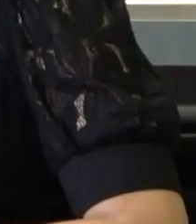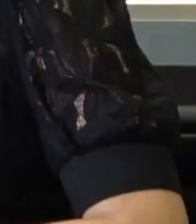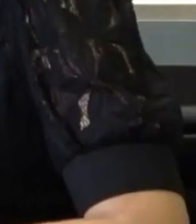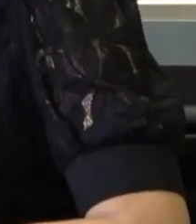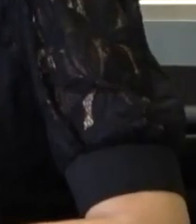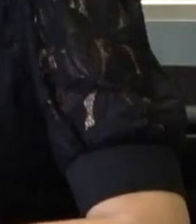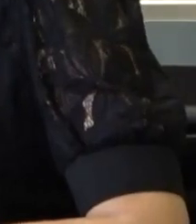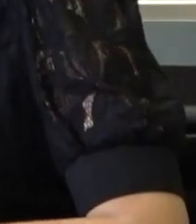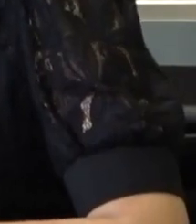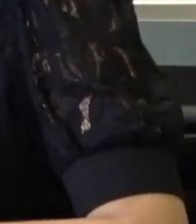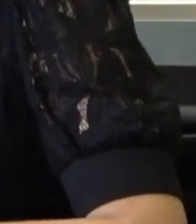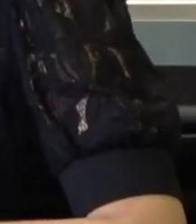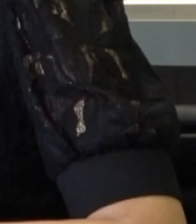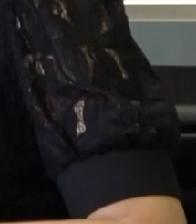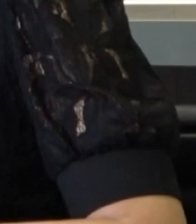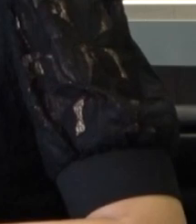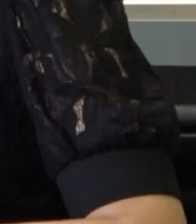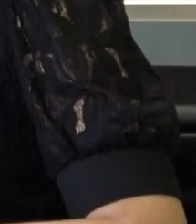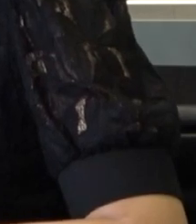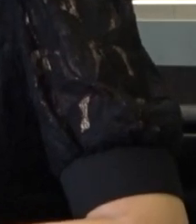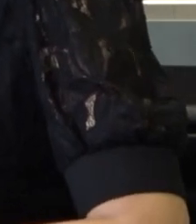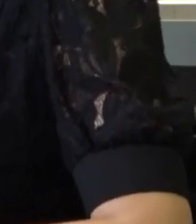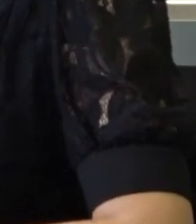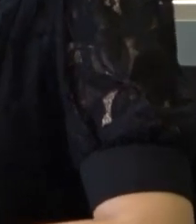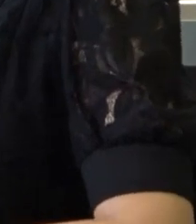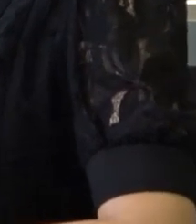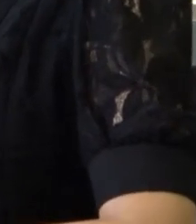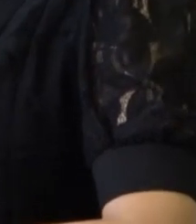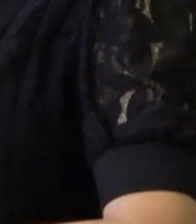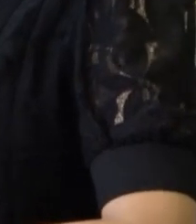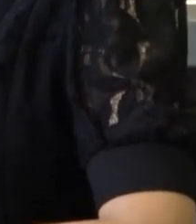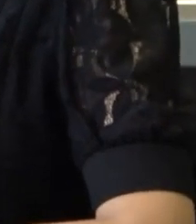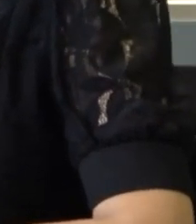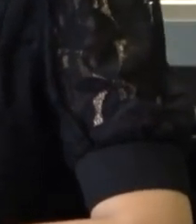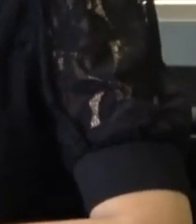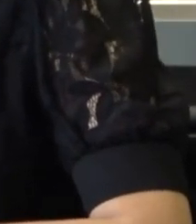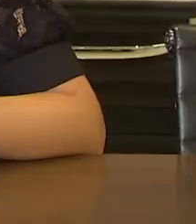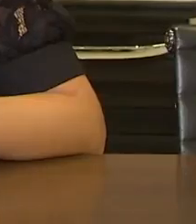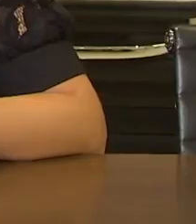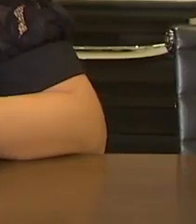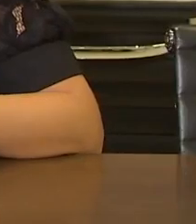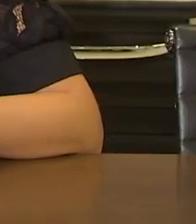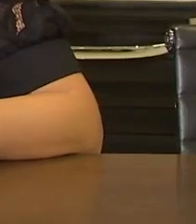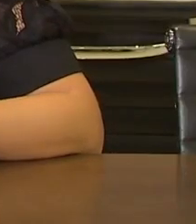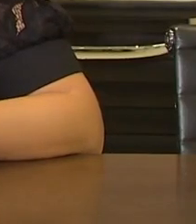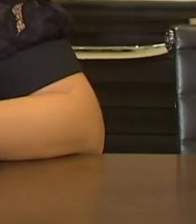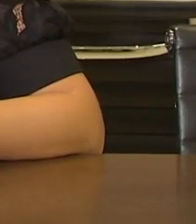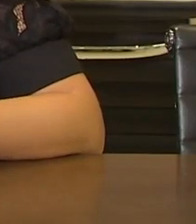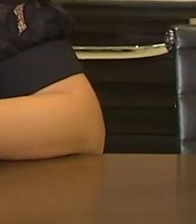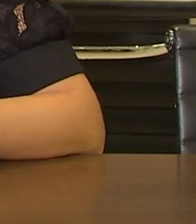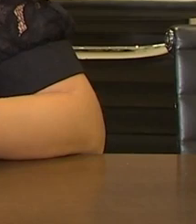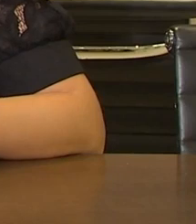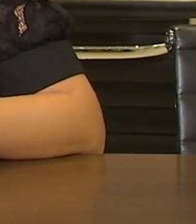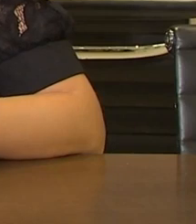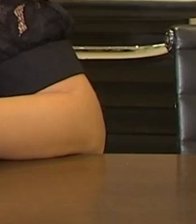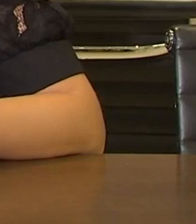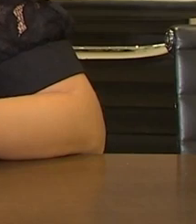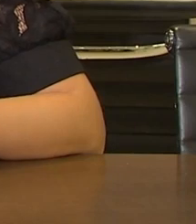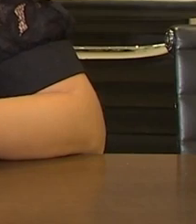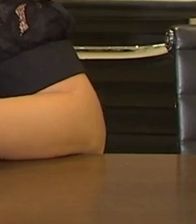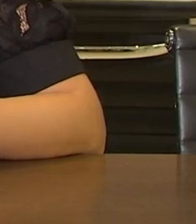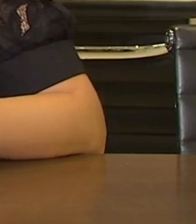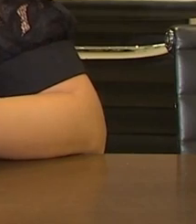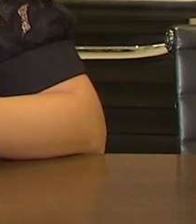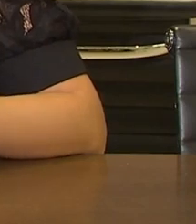또 자기 사진을 보내요. 너 왜 자꾸 너 사진 보내? 이렇게 물었어요. 아, 제가 잘생겼을 것 같아서 사진을 보낸다고